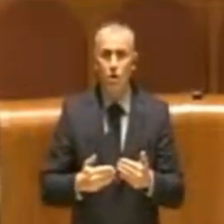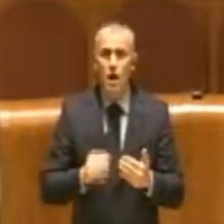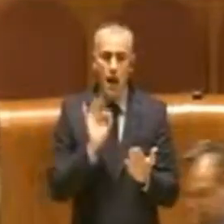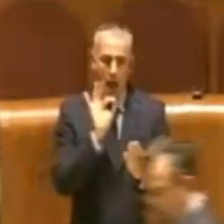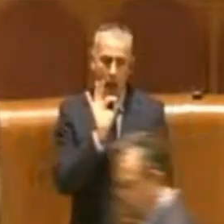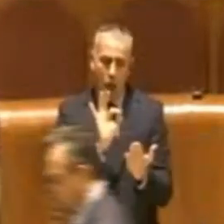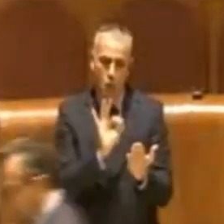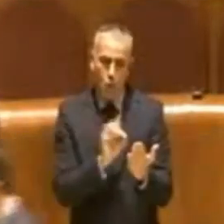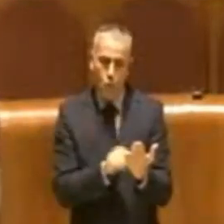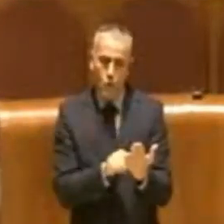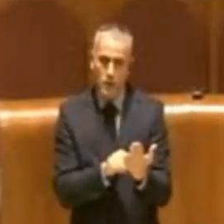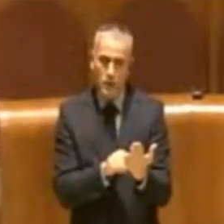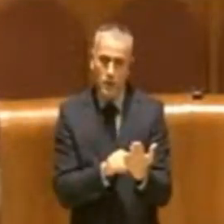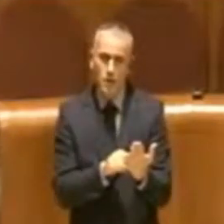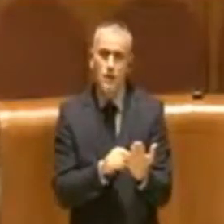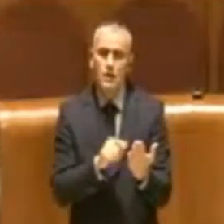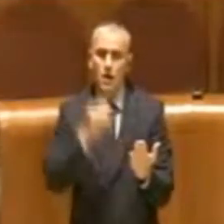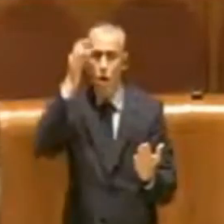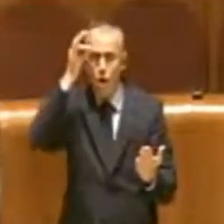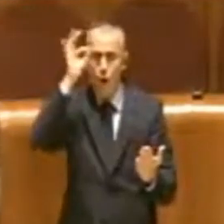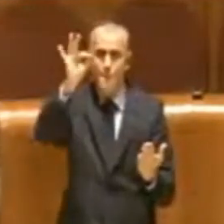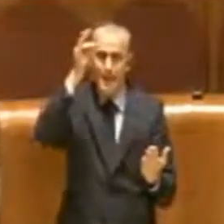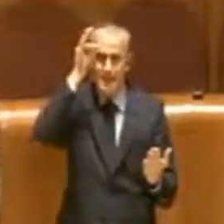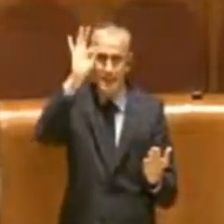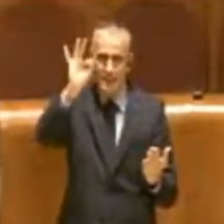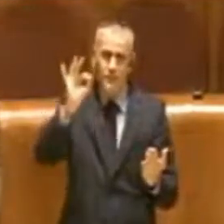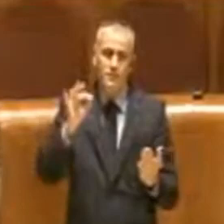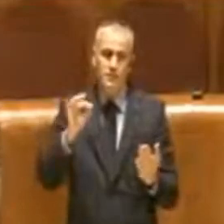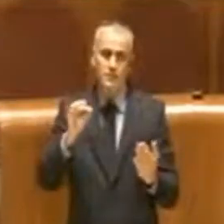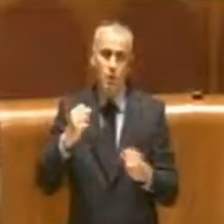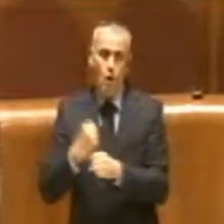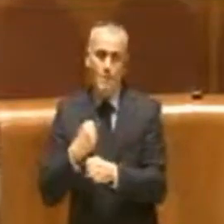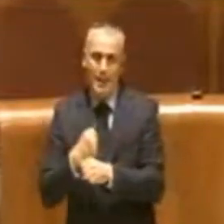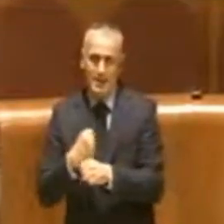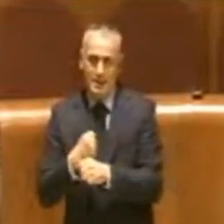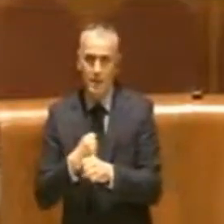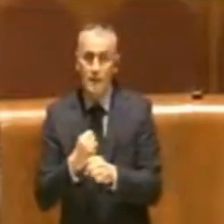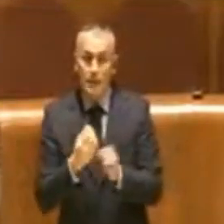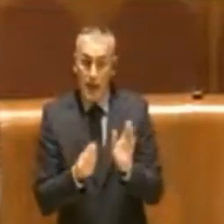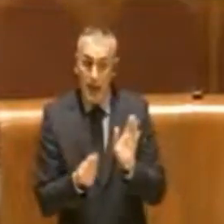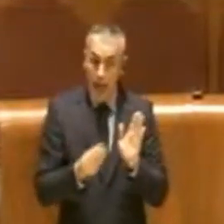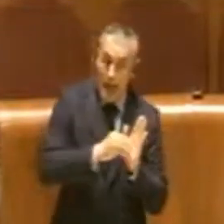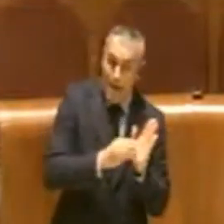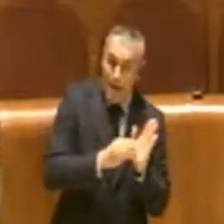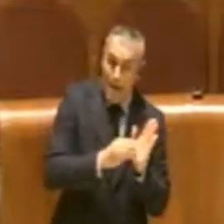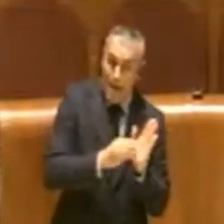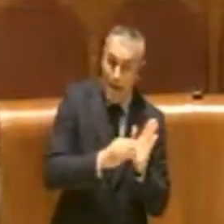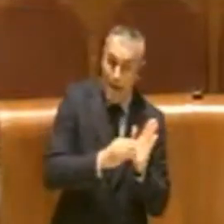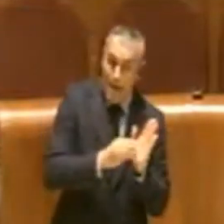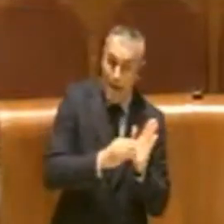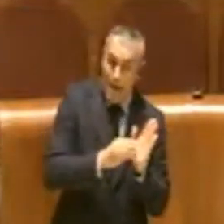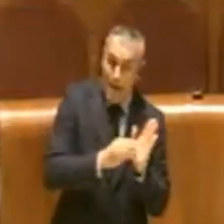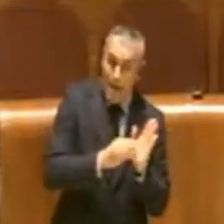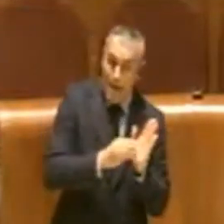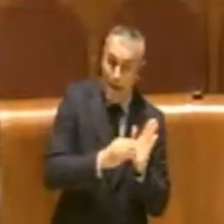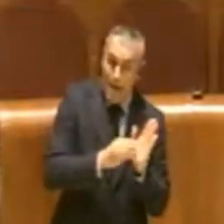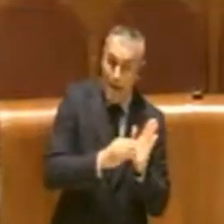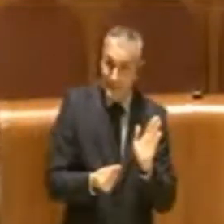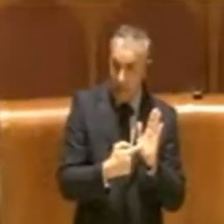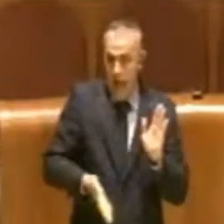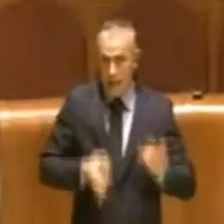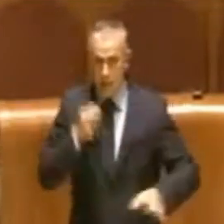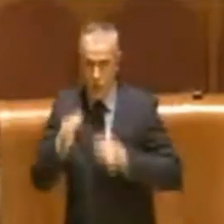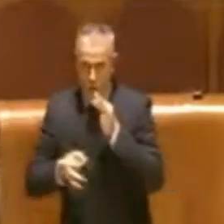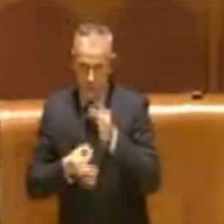alcuni obiettivi operativi, quindi attraverso alcuni emendamenti che poi non illustro adesso,